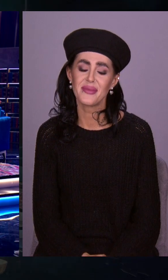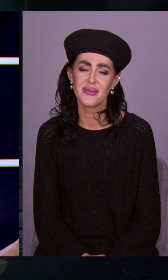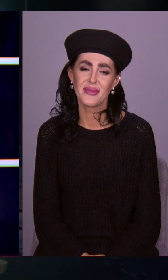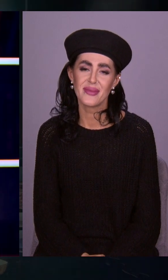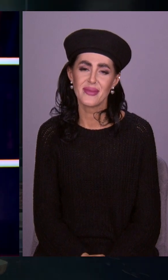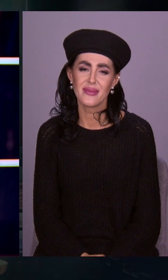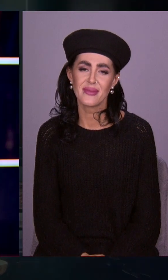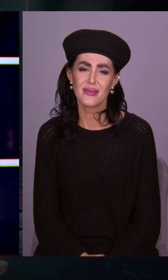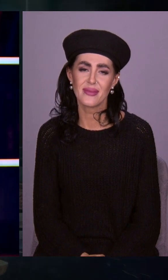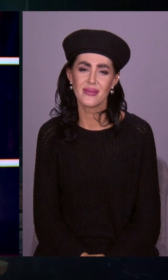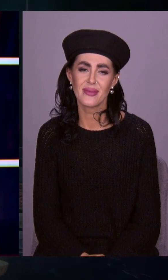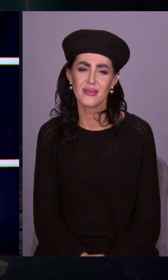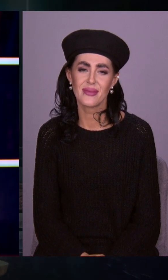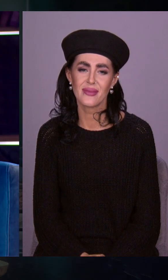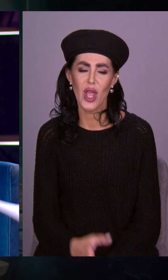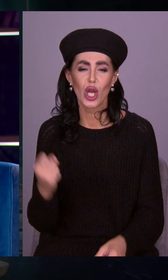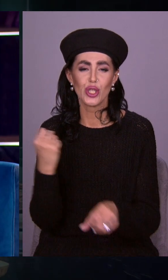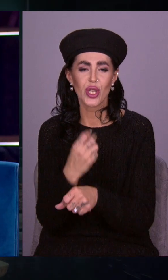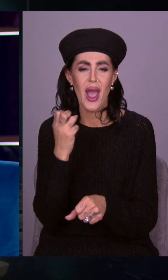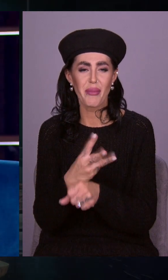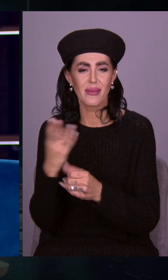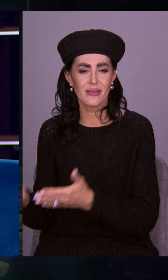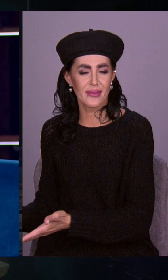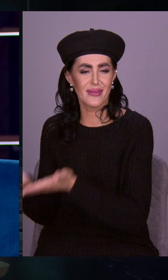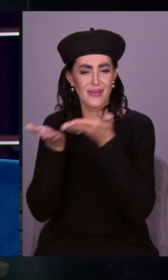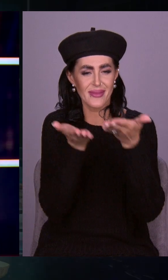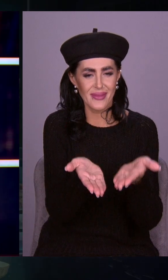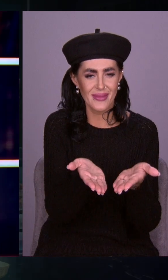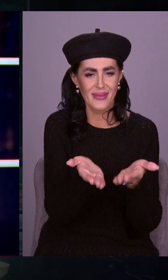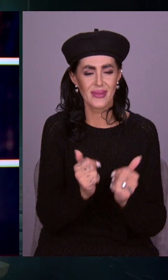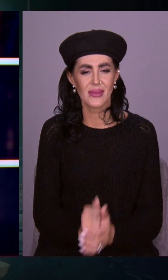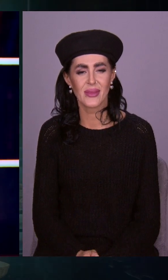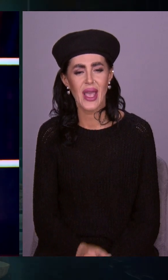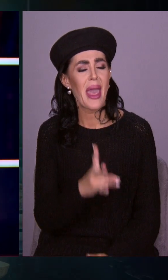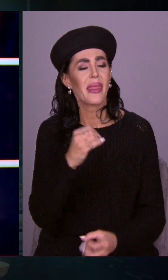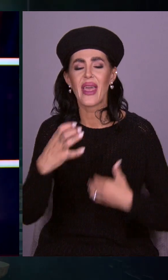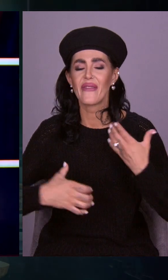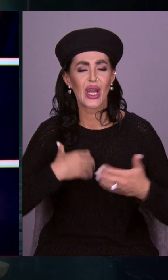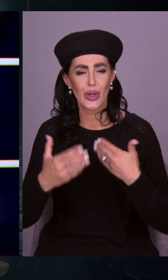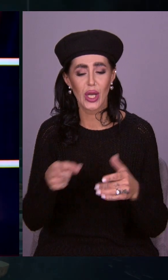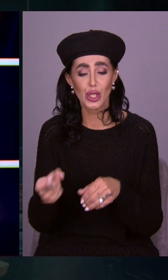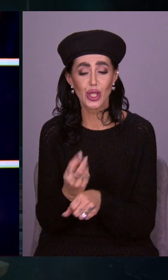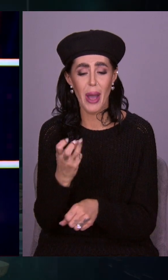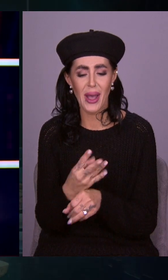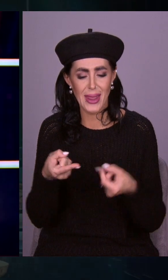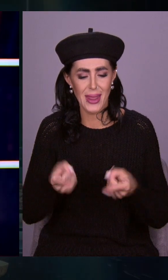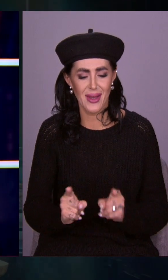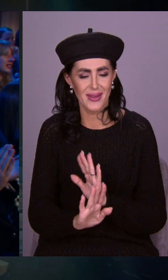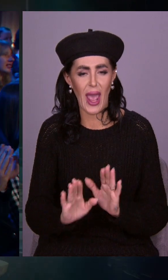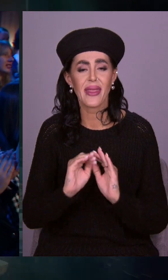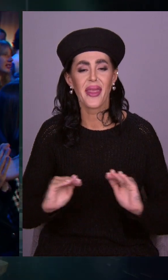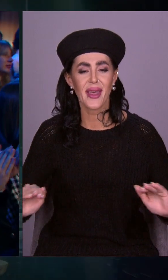Тому, будь ласка, шампанське в студію. Oh, yeah. Не хвилюйся, воно дитяче. Ага, добре.